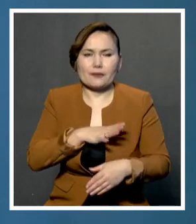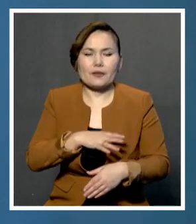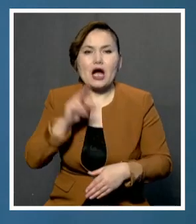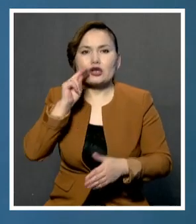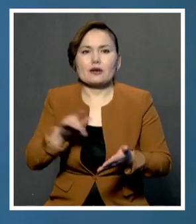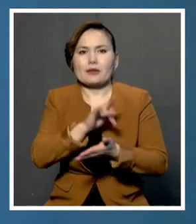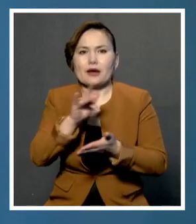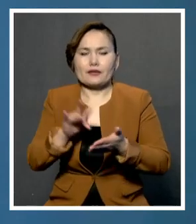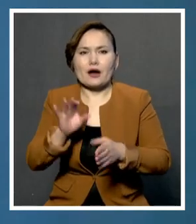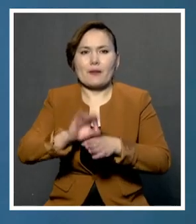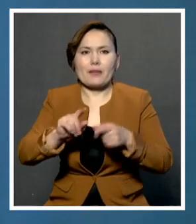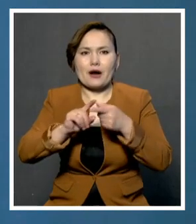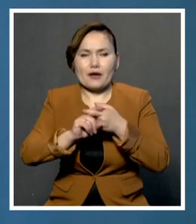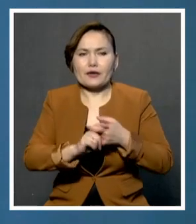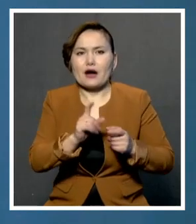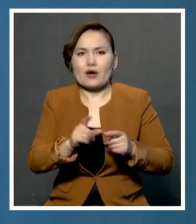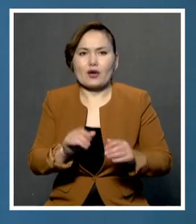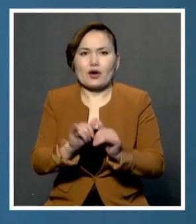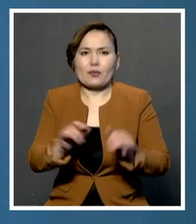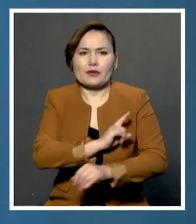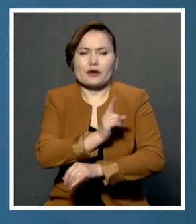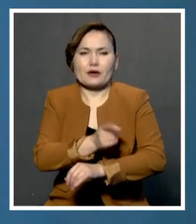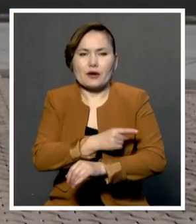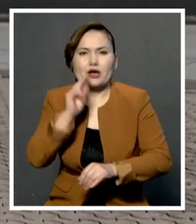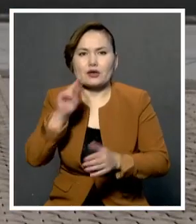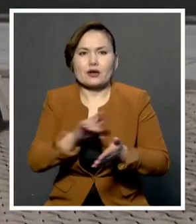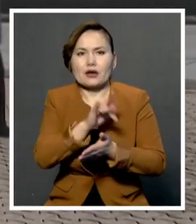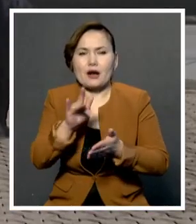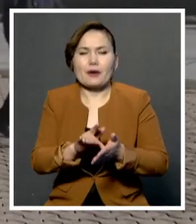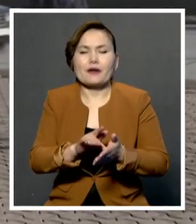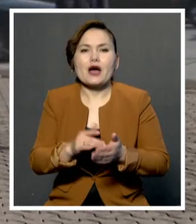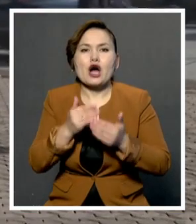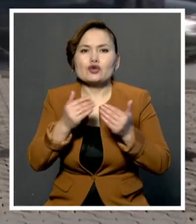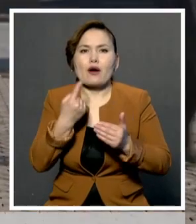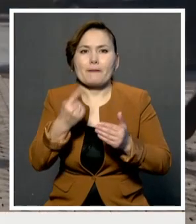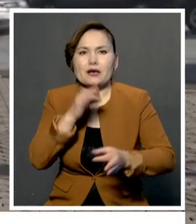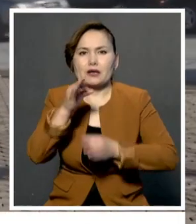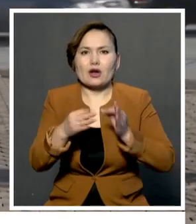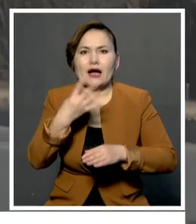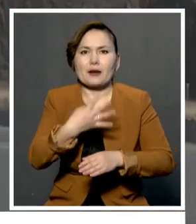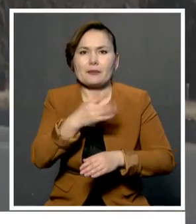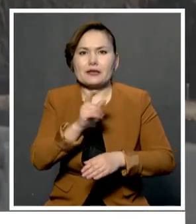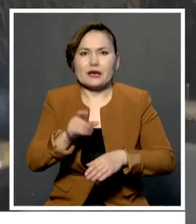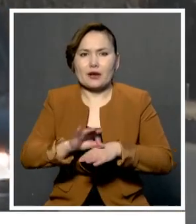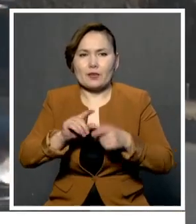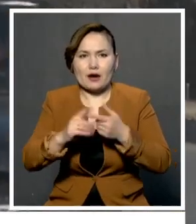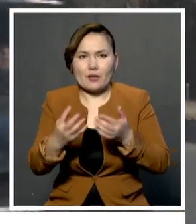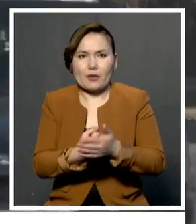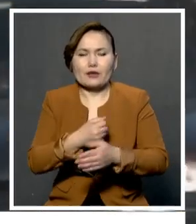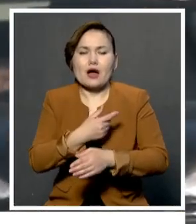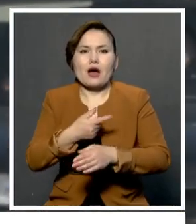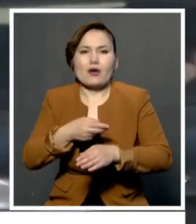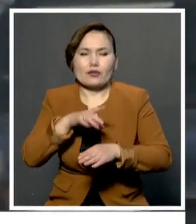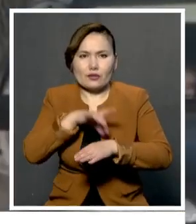Шымкент қаласында коронавирусқа шалдыққандар саны күрт артты. Мегаполисте соңғы бір тәулікте 45 адам осы сырқатпен ауруханаға түскен.